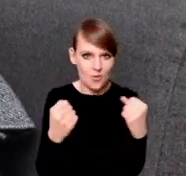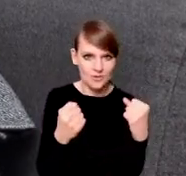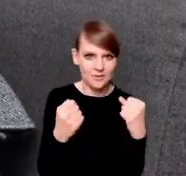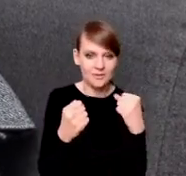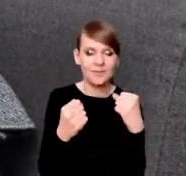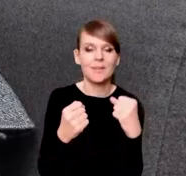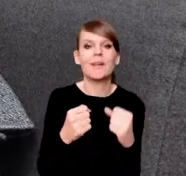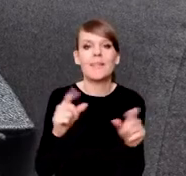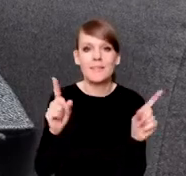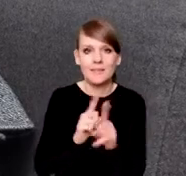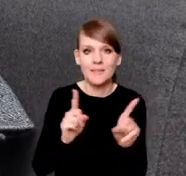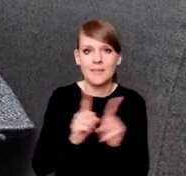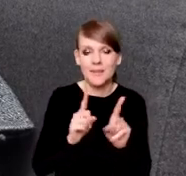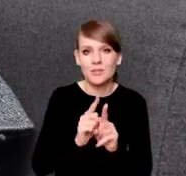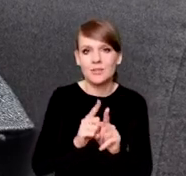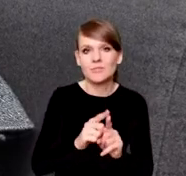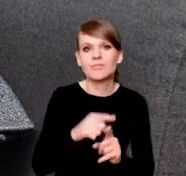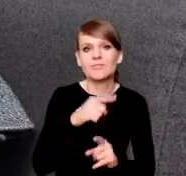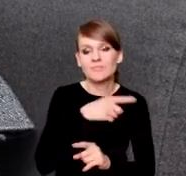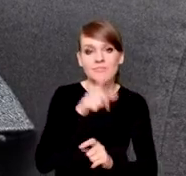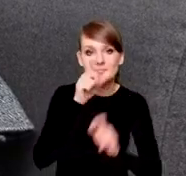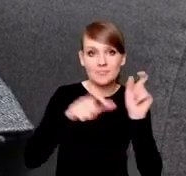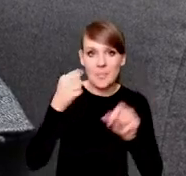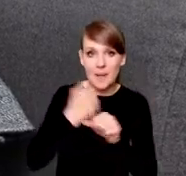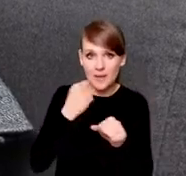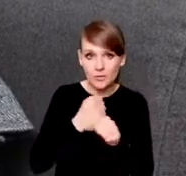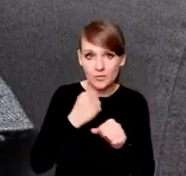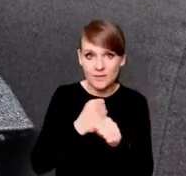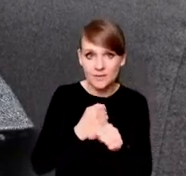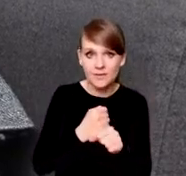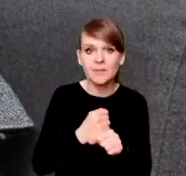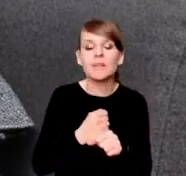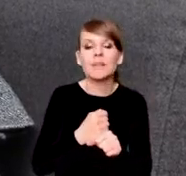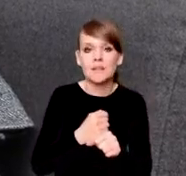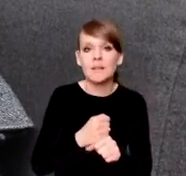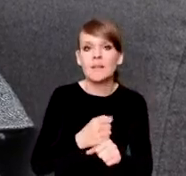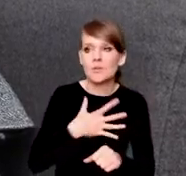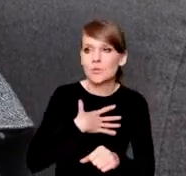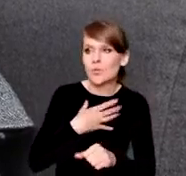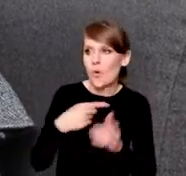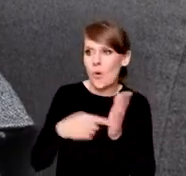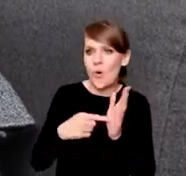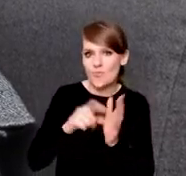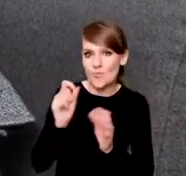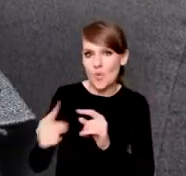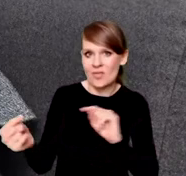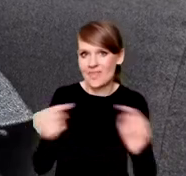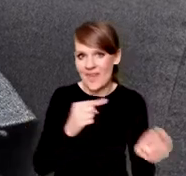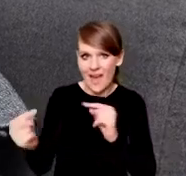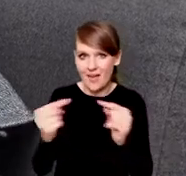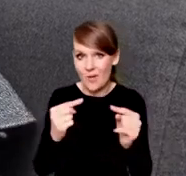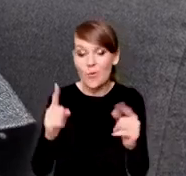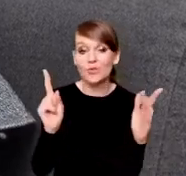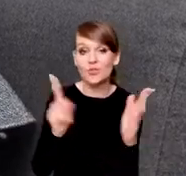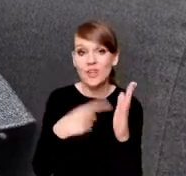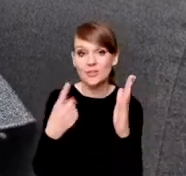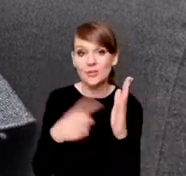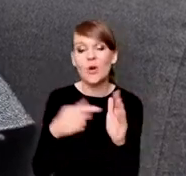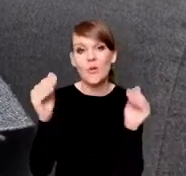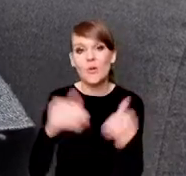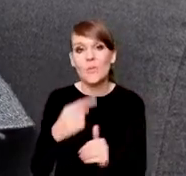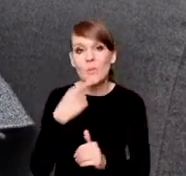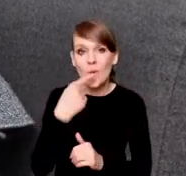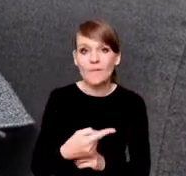również. To jest coś, znaczy to jest ten element dialogu, ponieważ bardzo często takie, można powiedzieć,